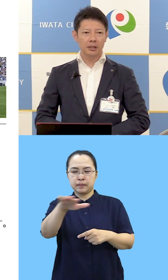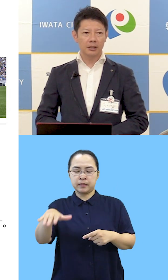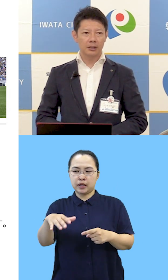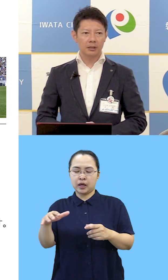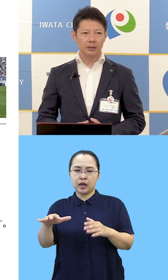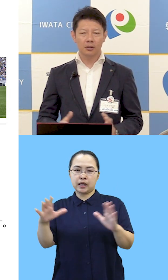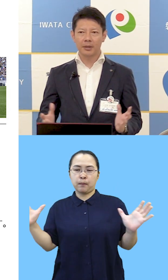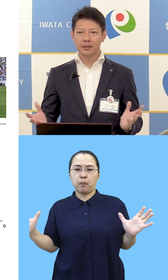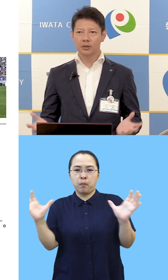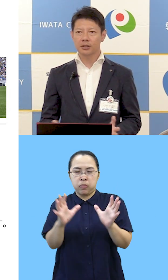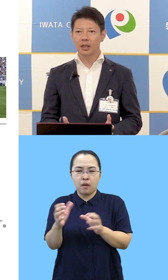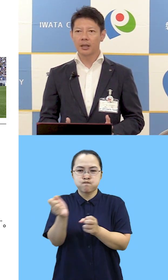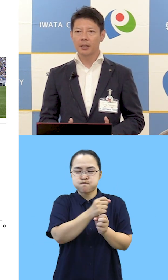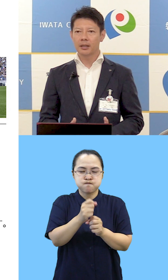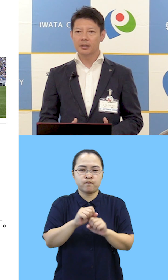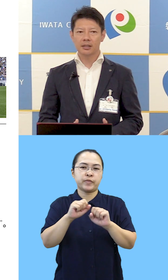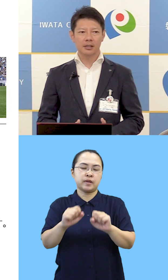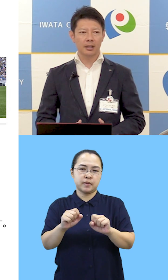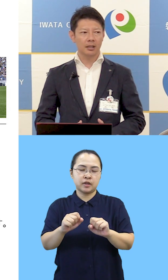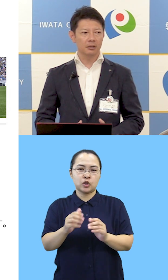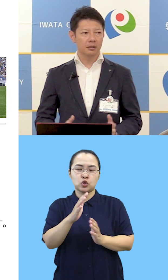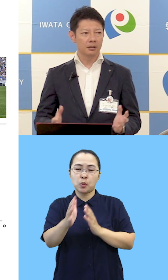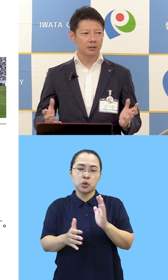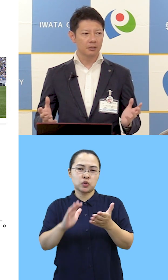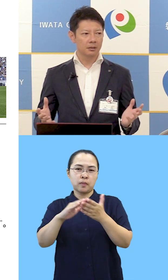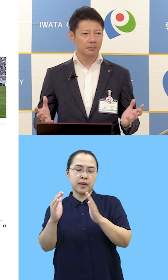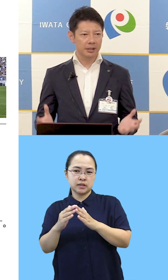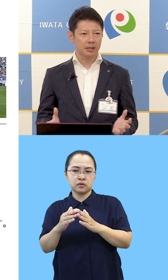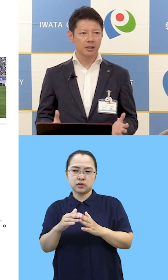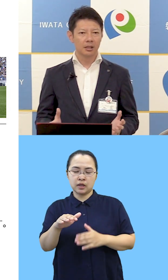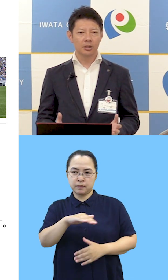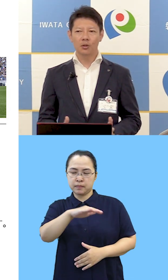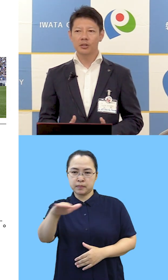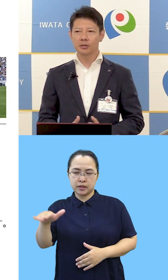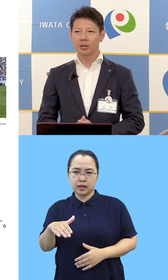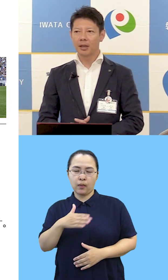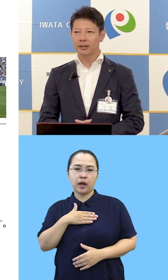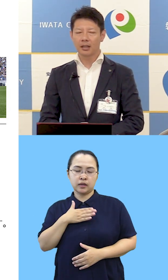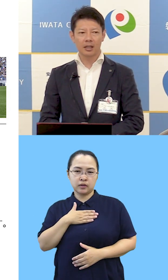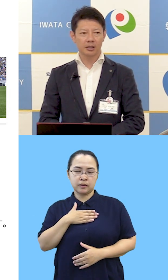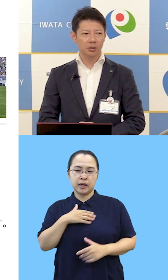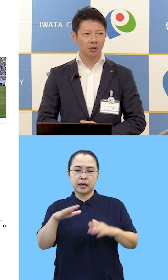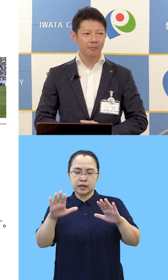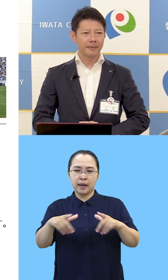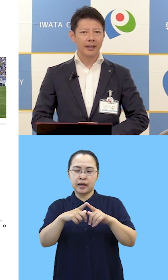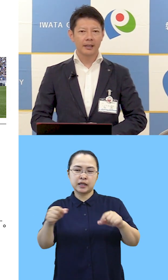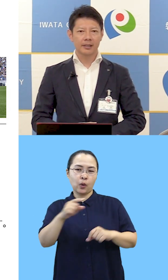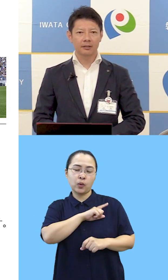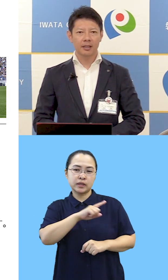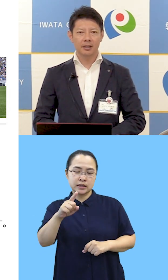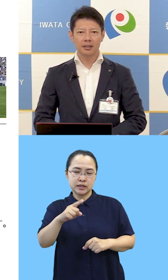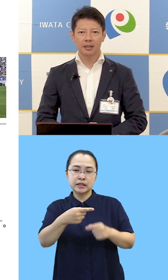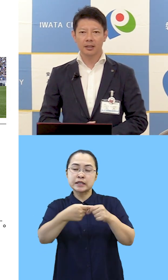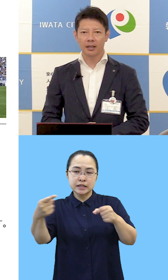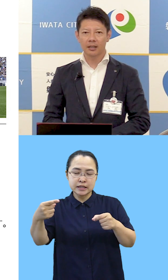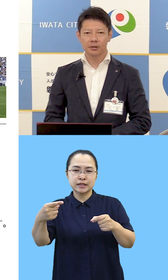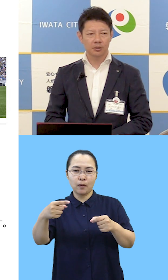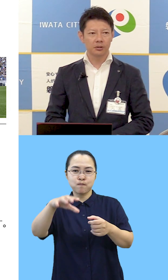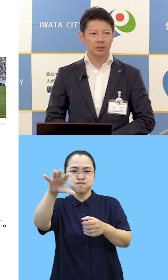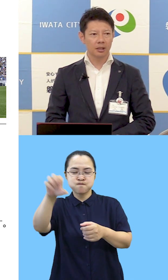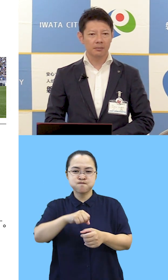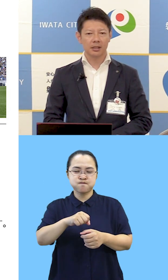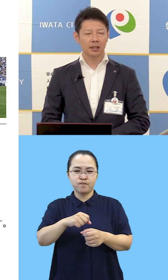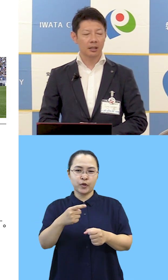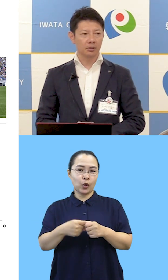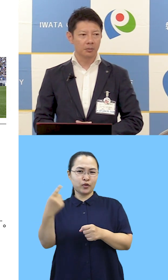ツの街として認識されている街、日本一を今奪還しようと昨年2位になってからず